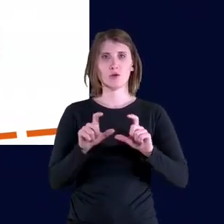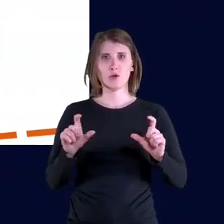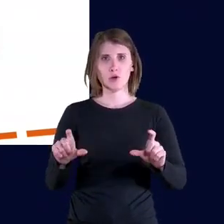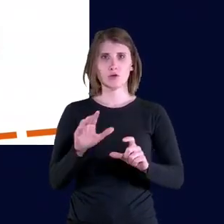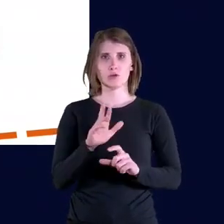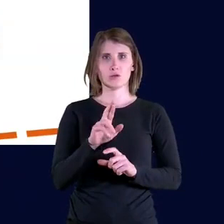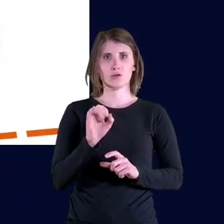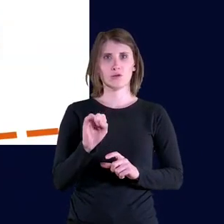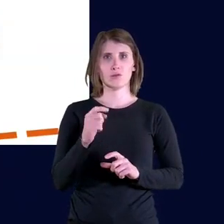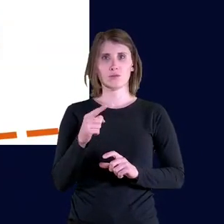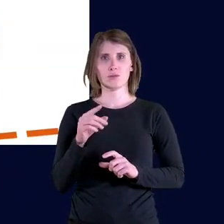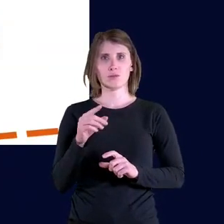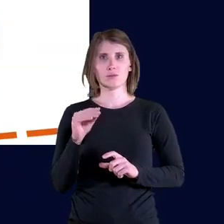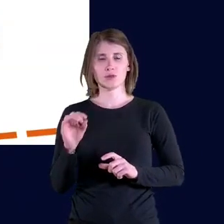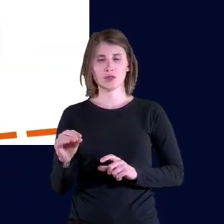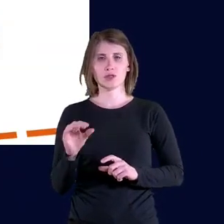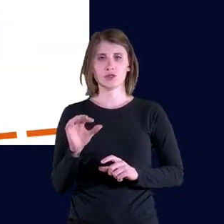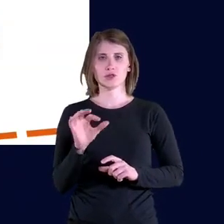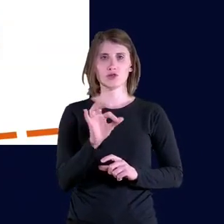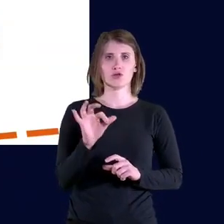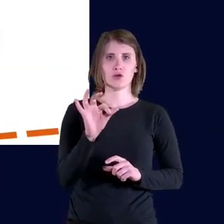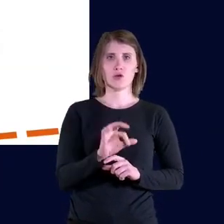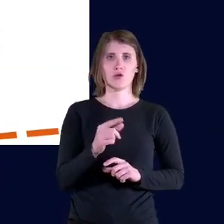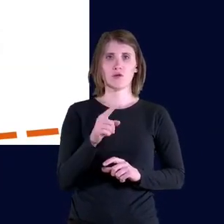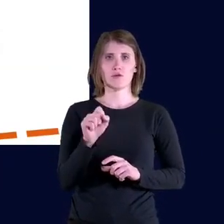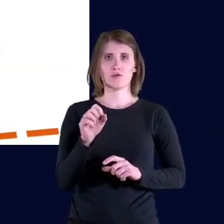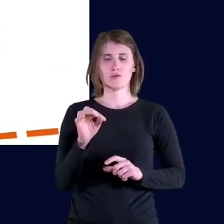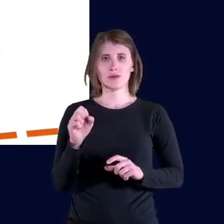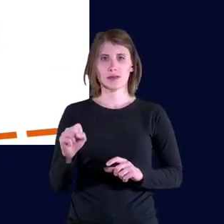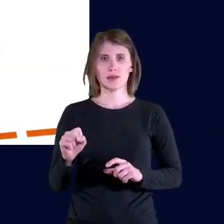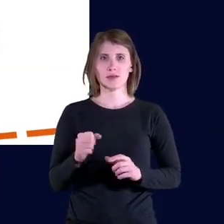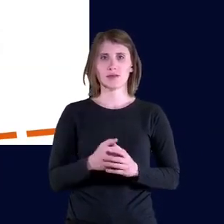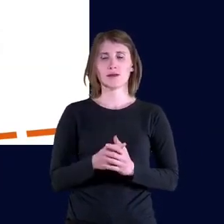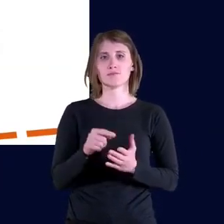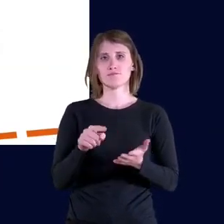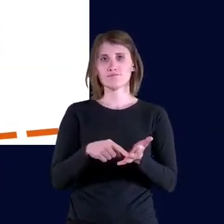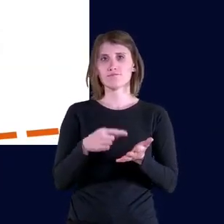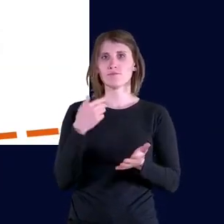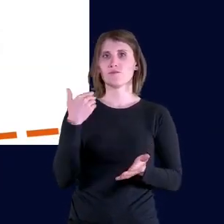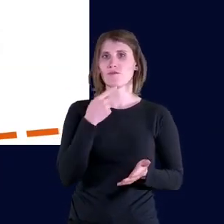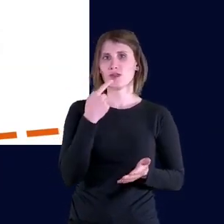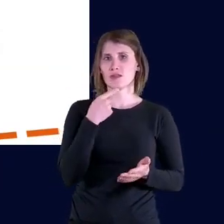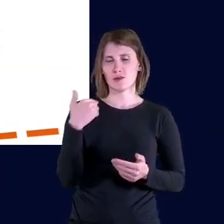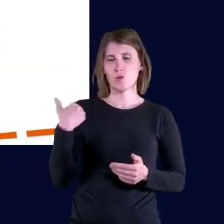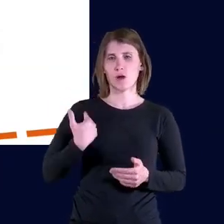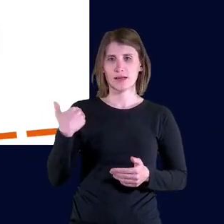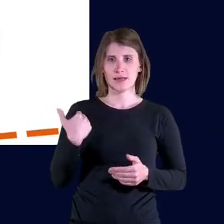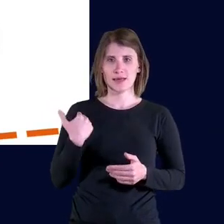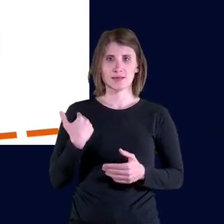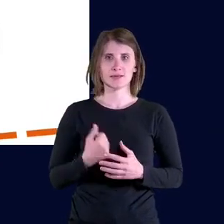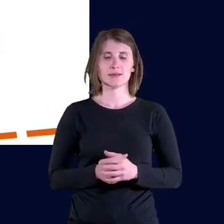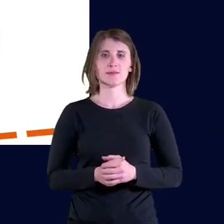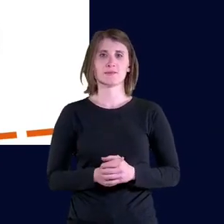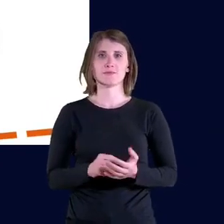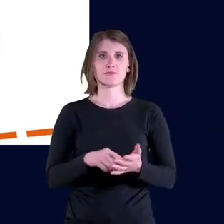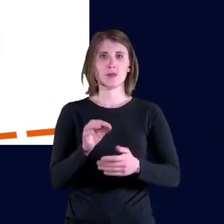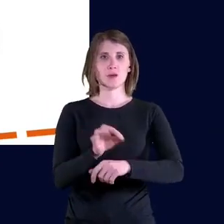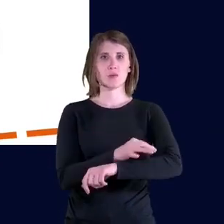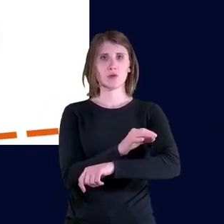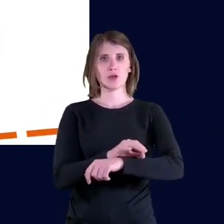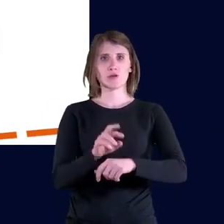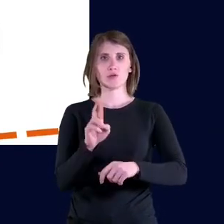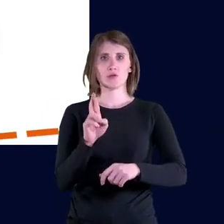żółta jest prowadzone w języku angielskim a w przypadku projektu jakim jest